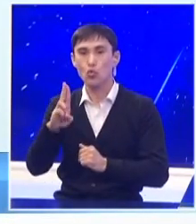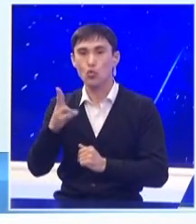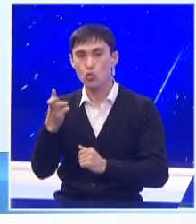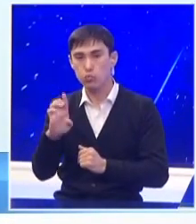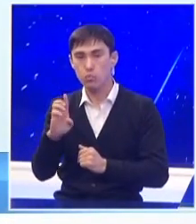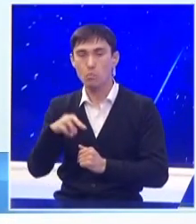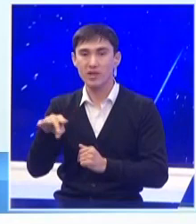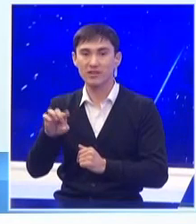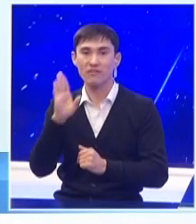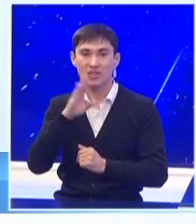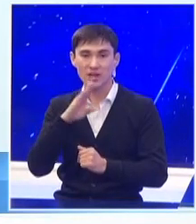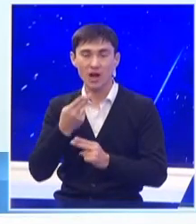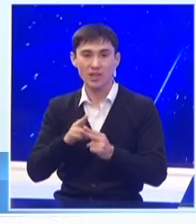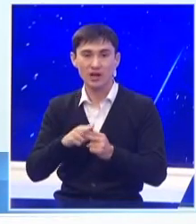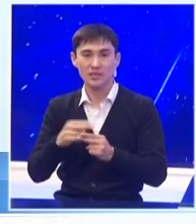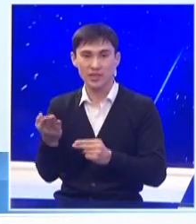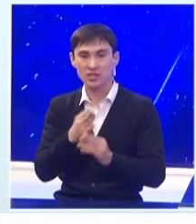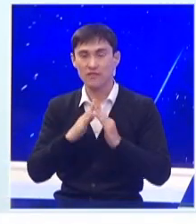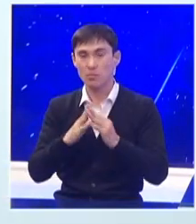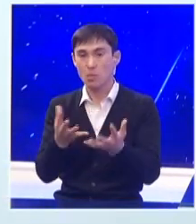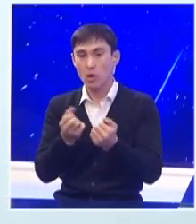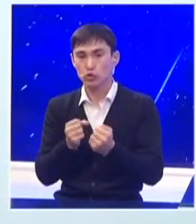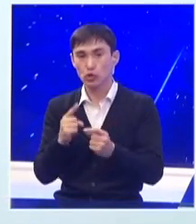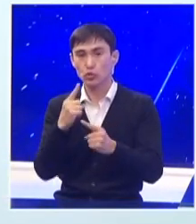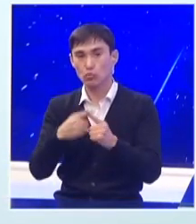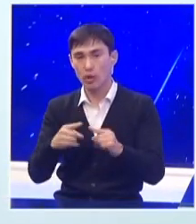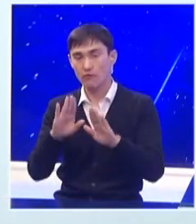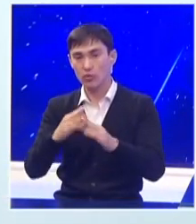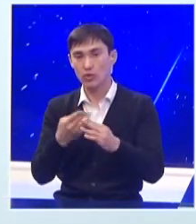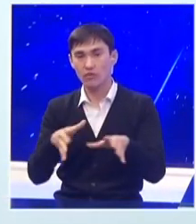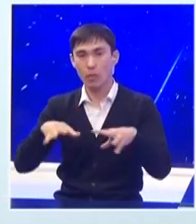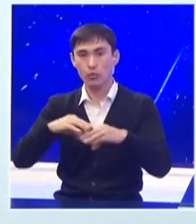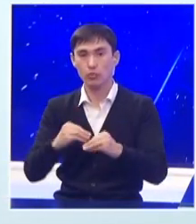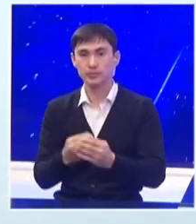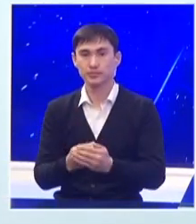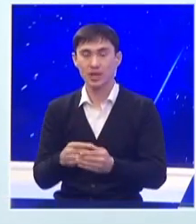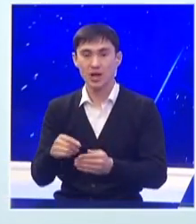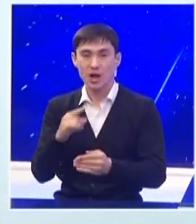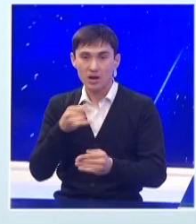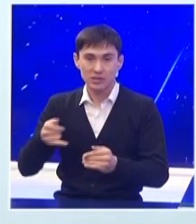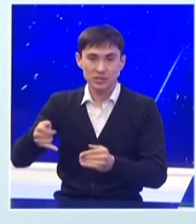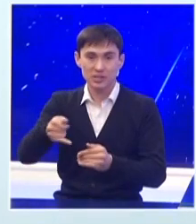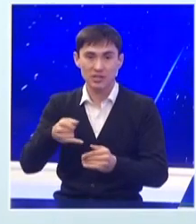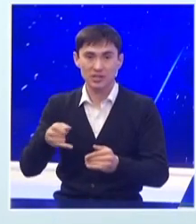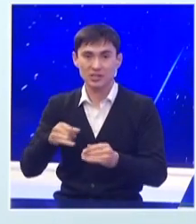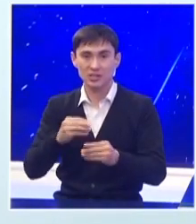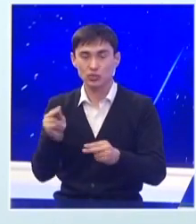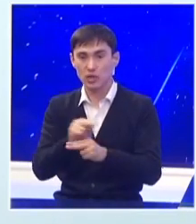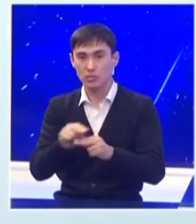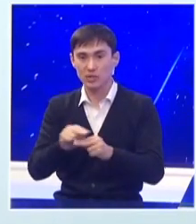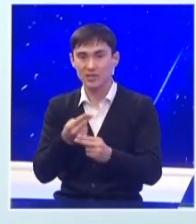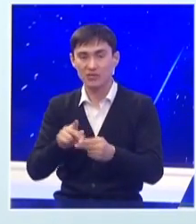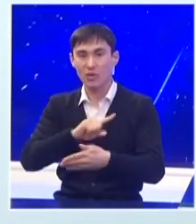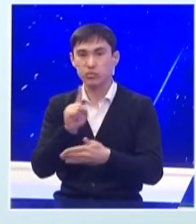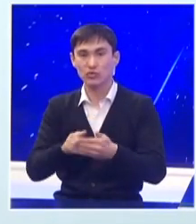метров воды. Однако наши фермеры получают только половину этого объема. Растительные сети нужно отремонтировать. Этот